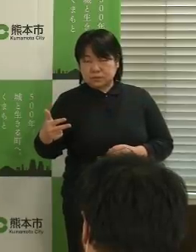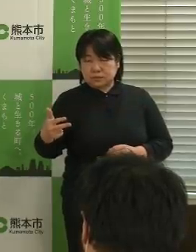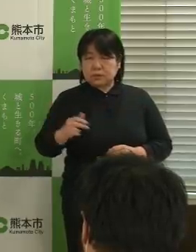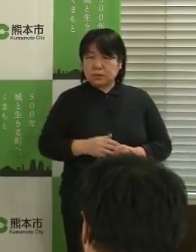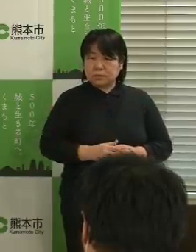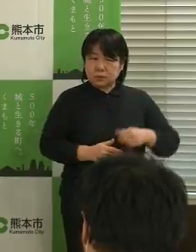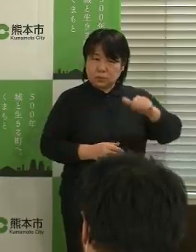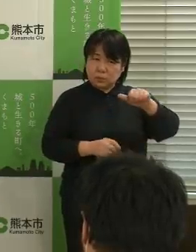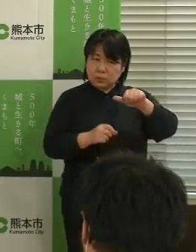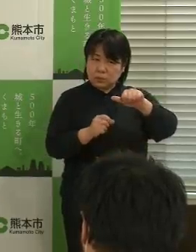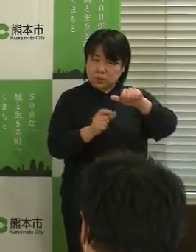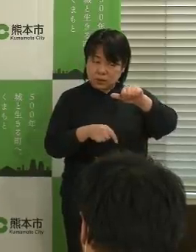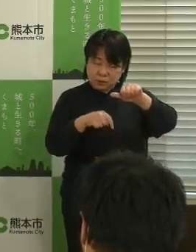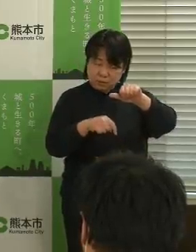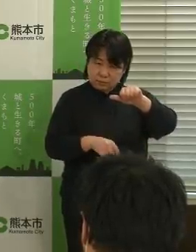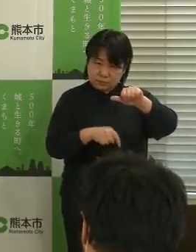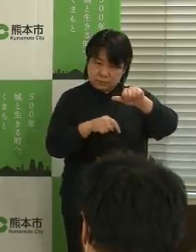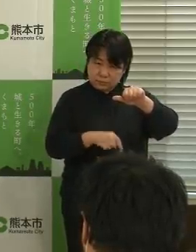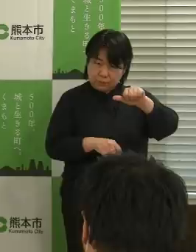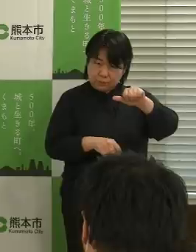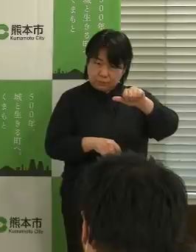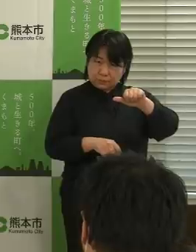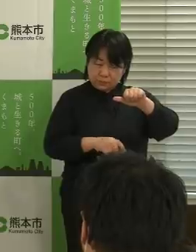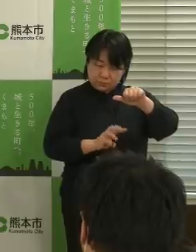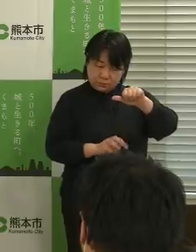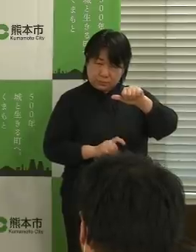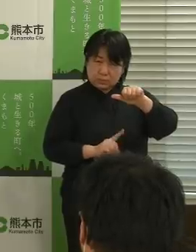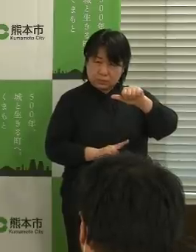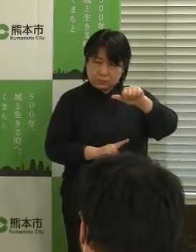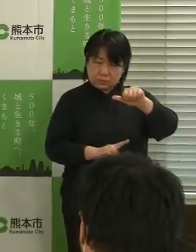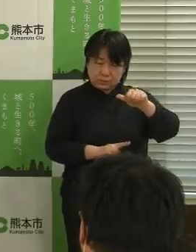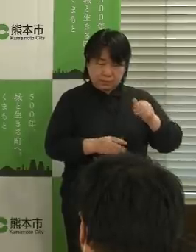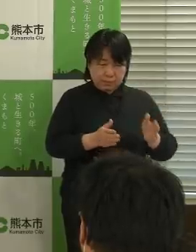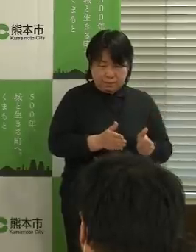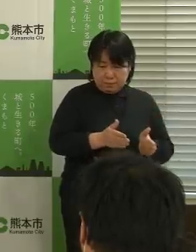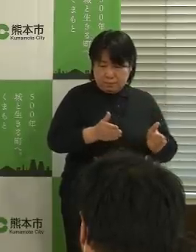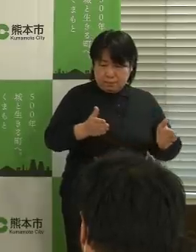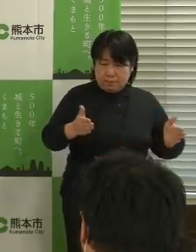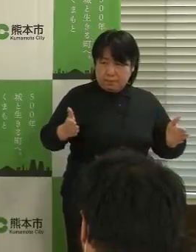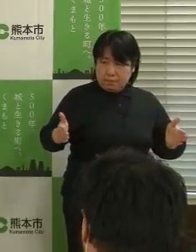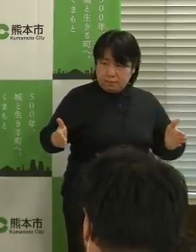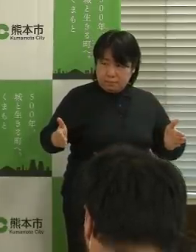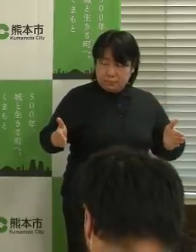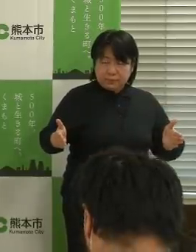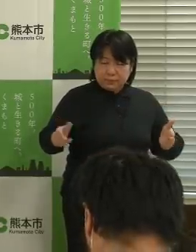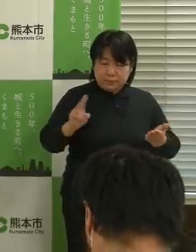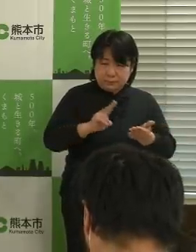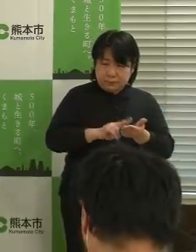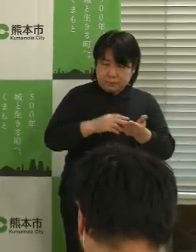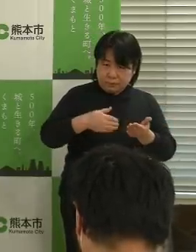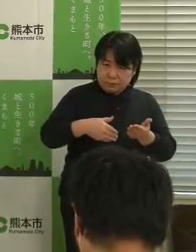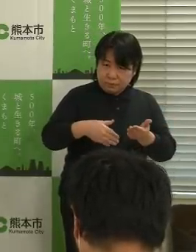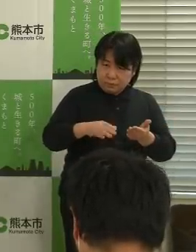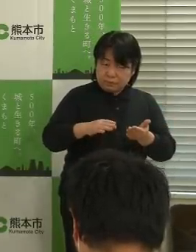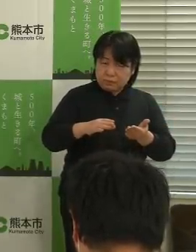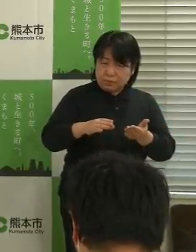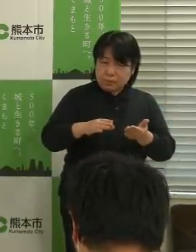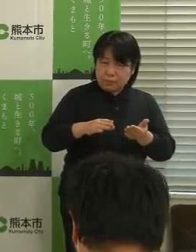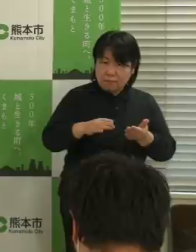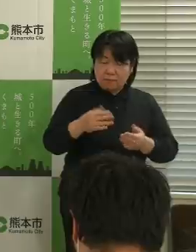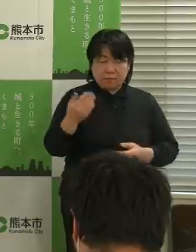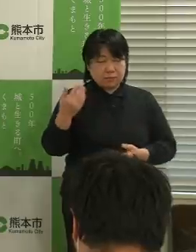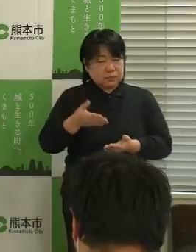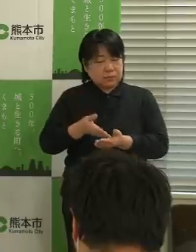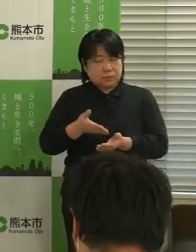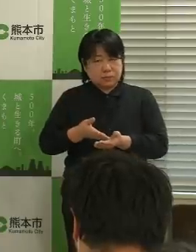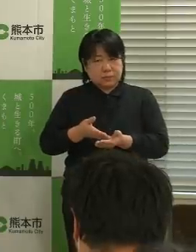5月末までというふうにある程度やっぱり幅を持って、決めた方がですね、まあ、先ほど申し上げた